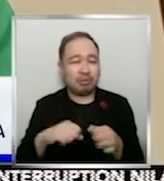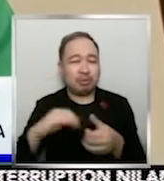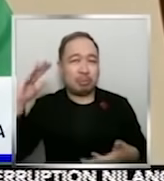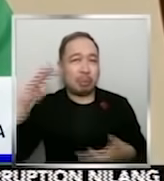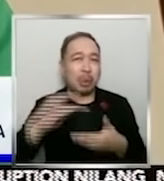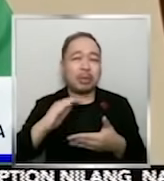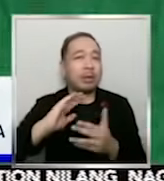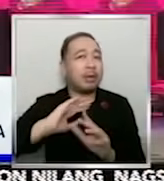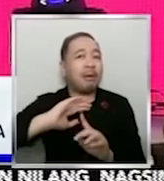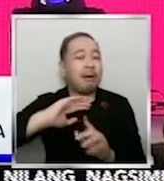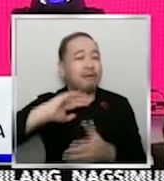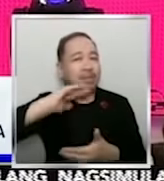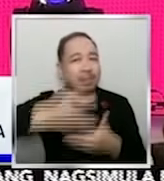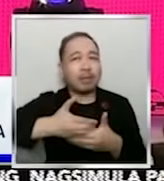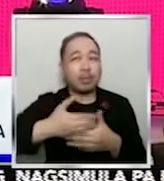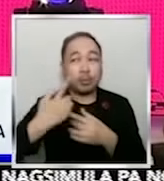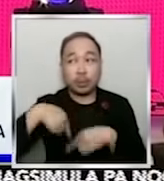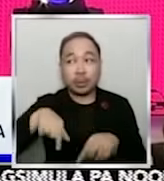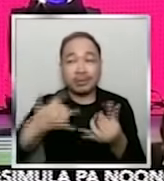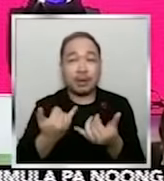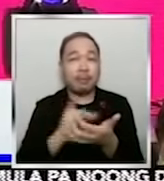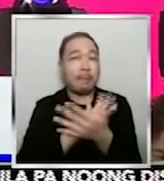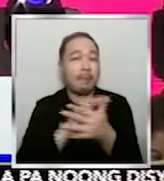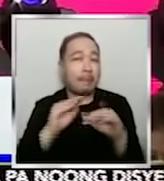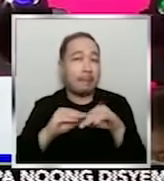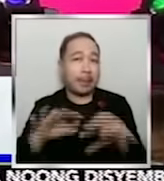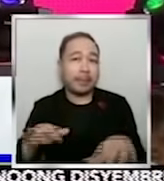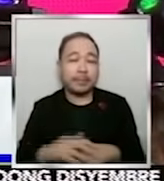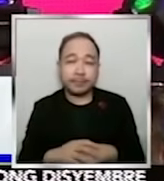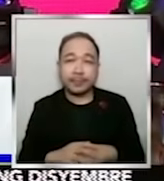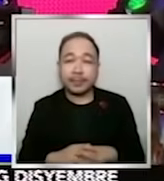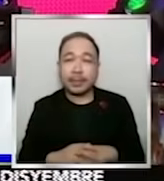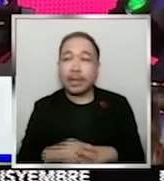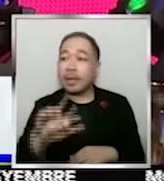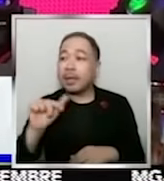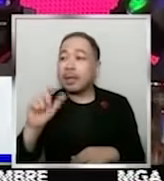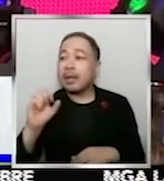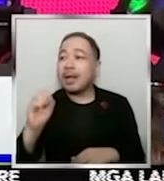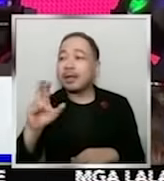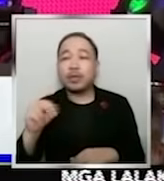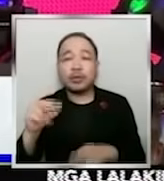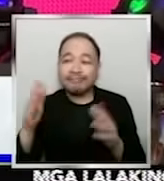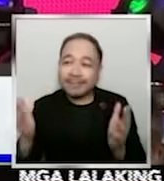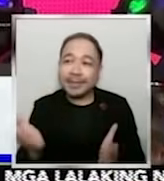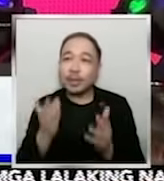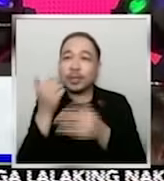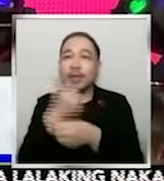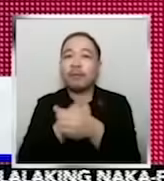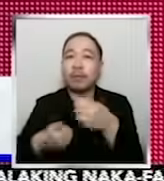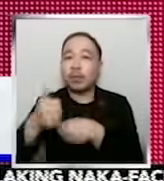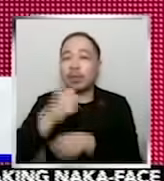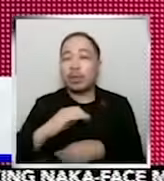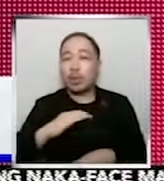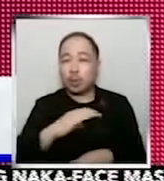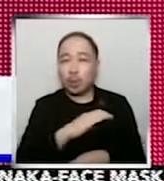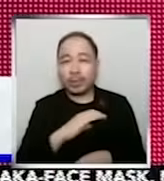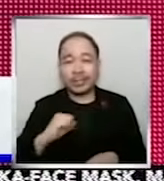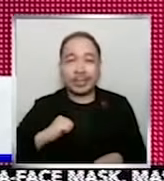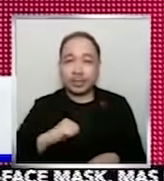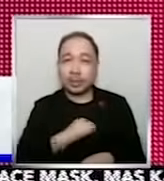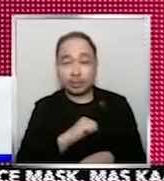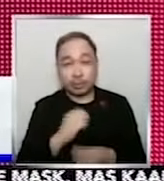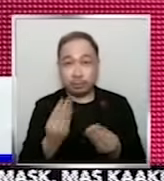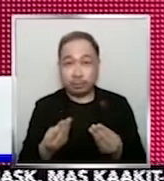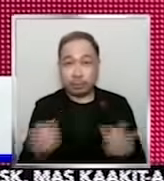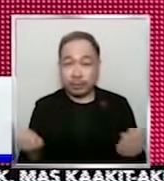ng pandemya. Hinimok ni Attorney Alex Lacson ang mga opisyal ng Kongreso at Senado na iresolba ang mga issue